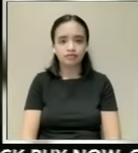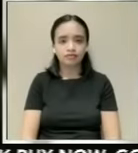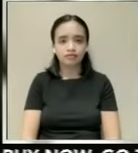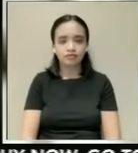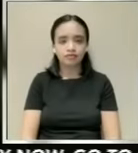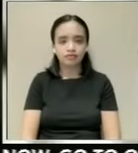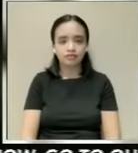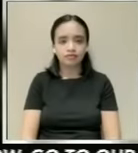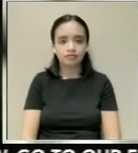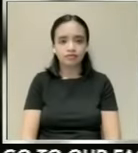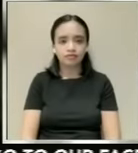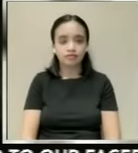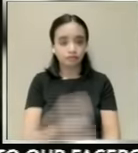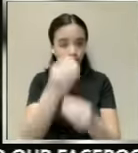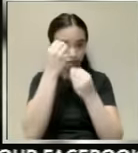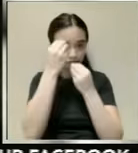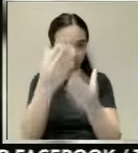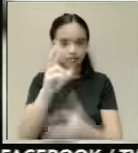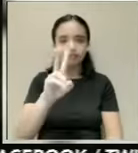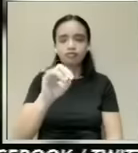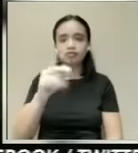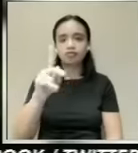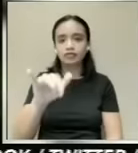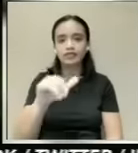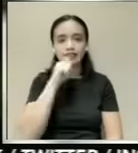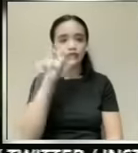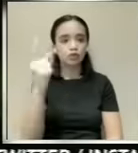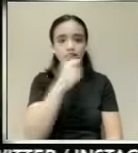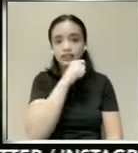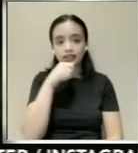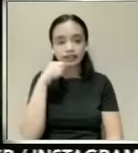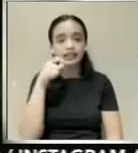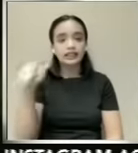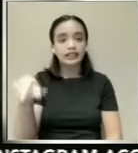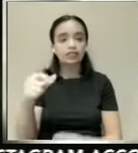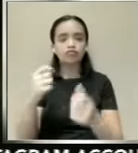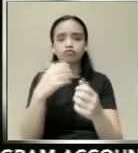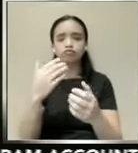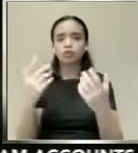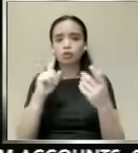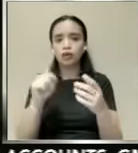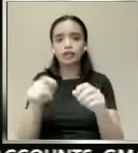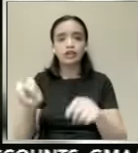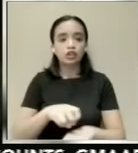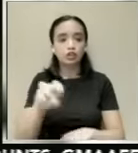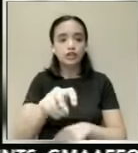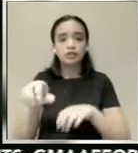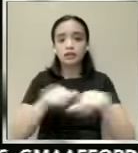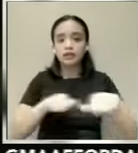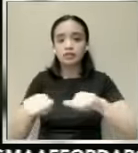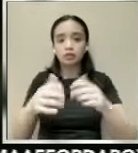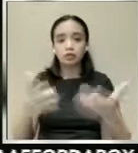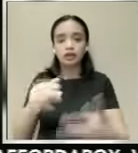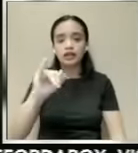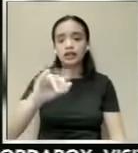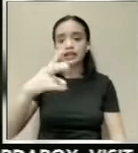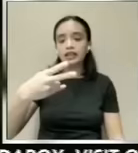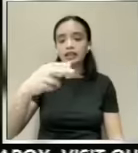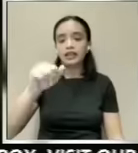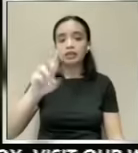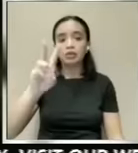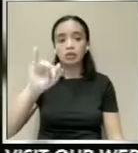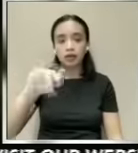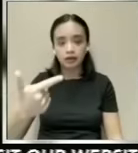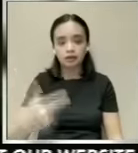Alam mo Vicky, bukod nga doon sa agrikultura ay palalakasin na rin daw ang tourism activities sa Iwahig. Samantala, magpapatuloy naman ang